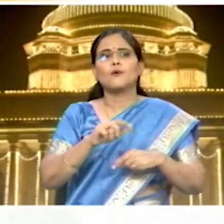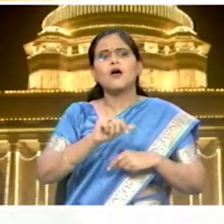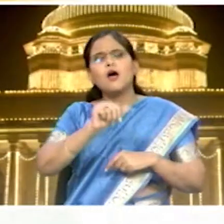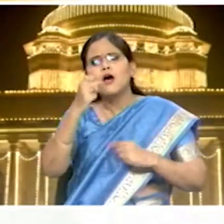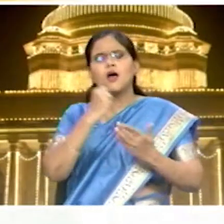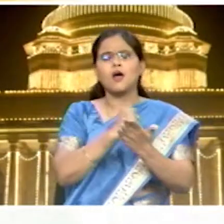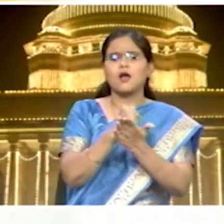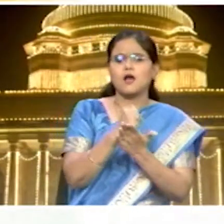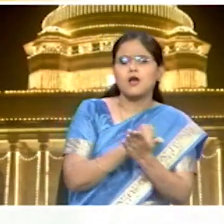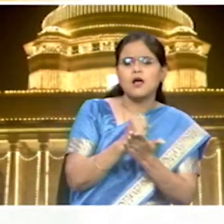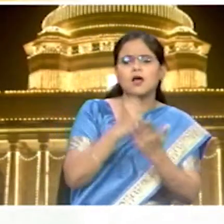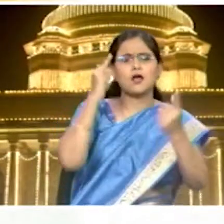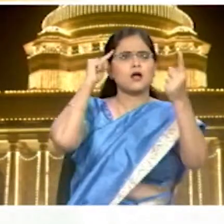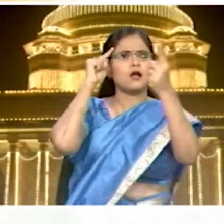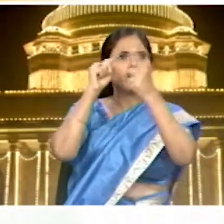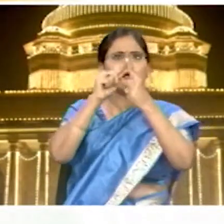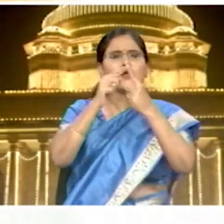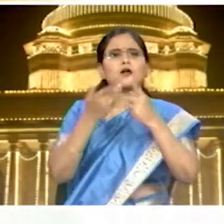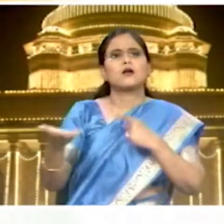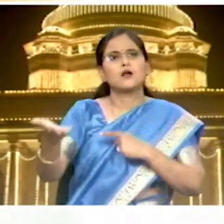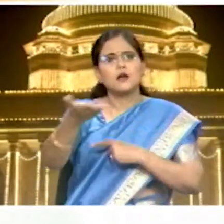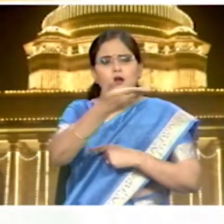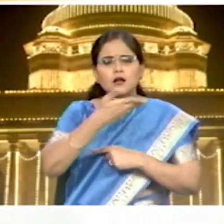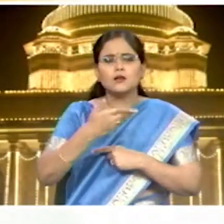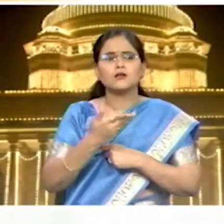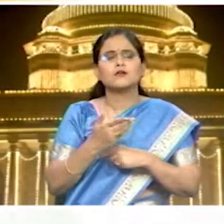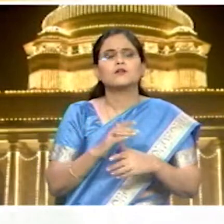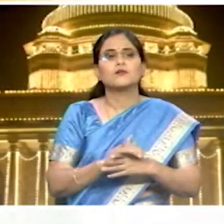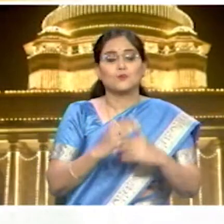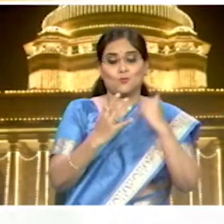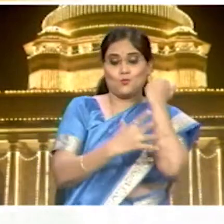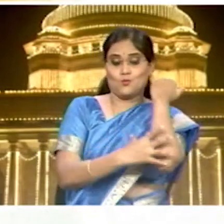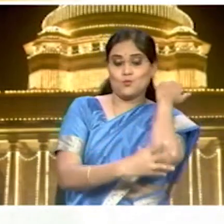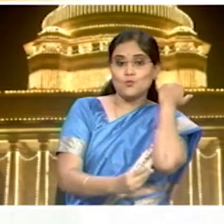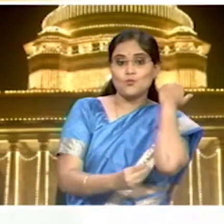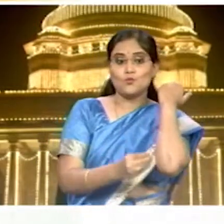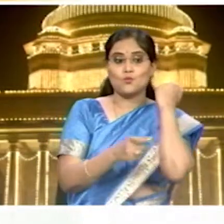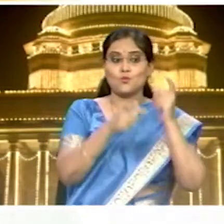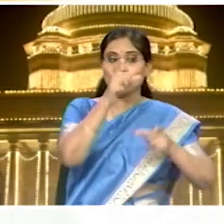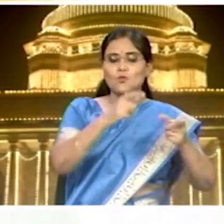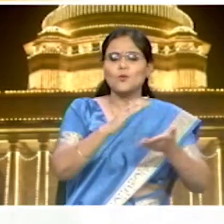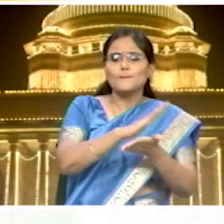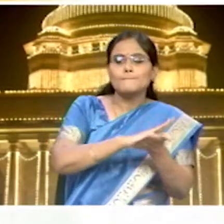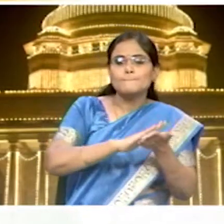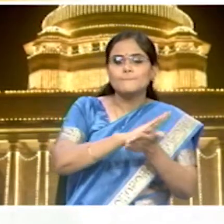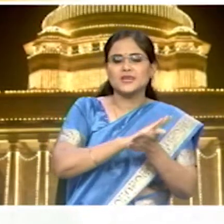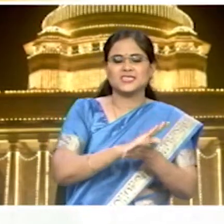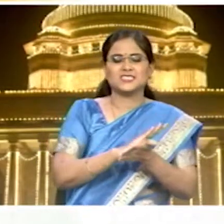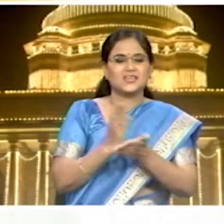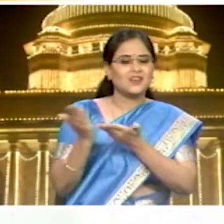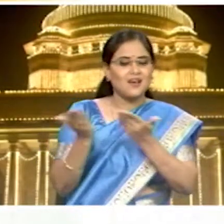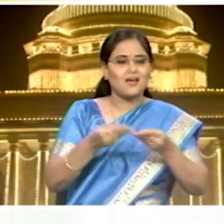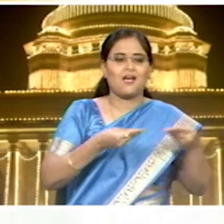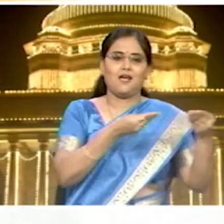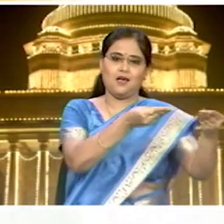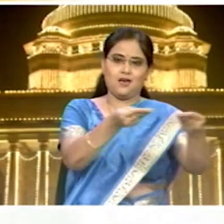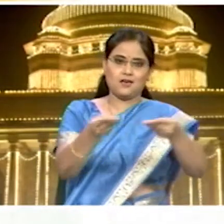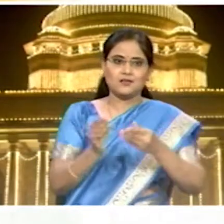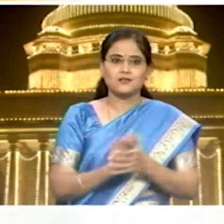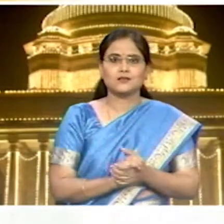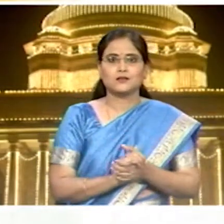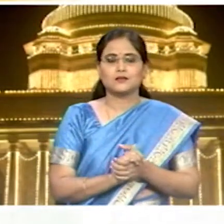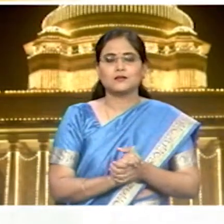का उद्देश्य सभी को, विशेषकर गरीबों को, बुनियादी सुविधाएं प्रदान करना है। भारत में